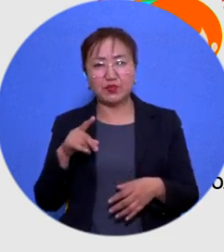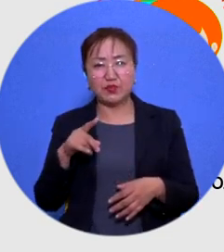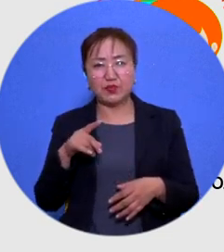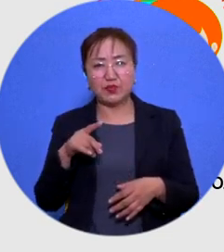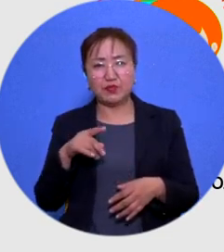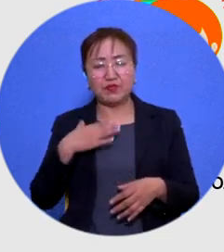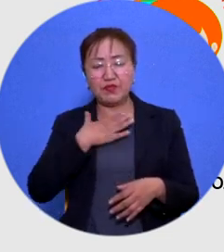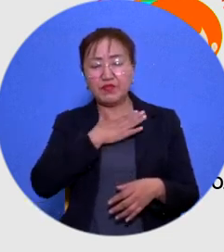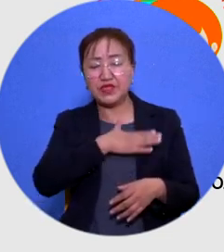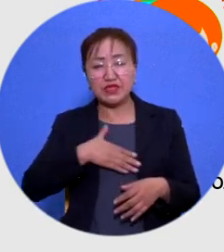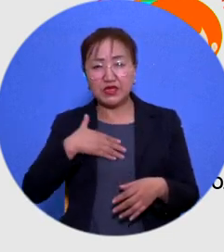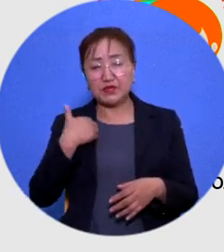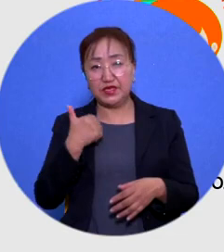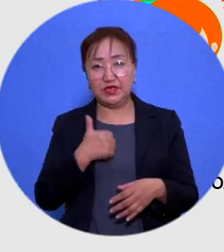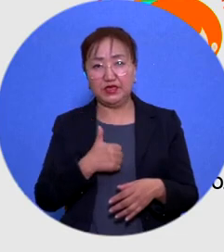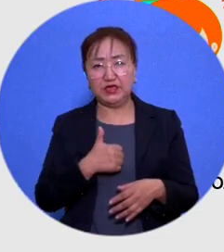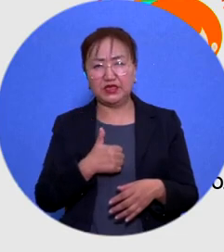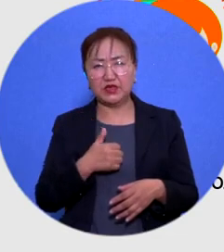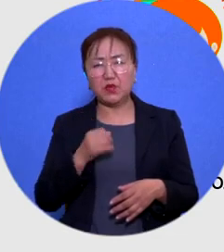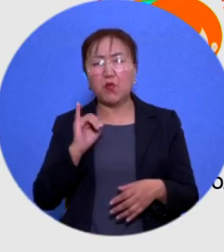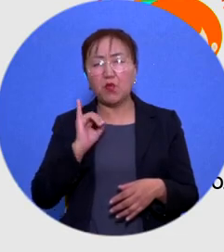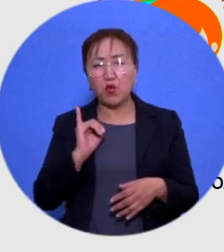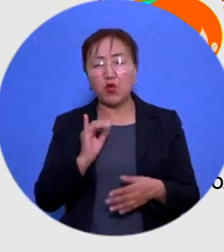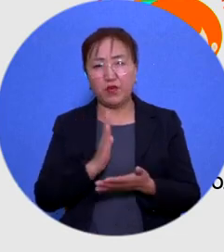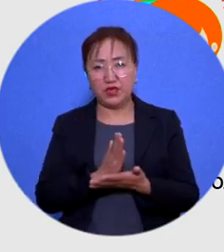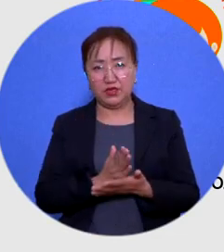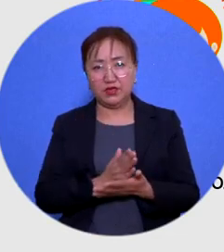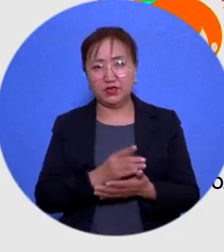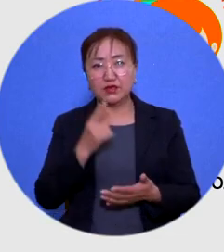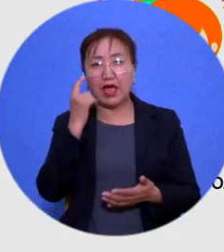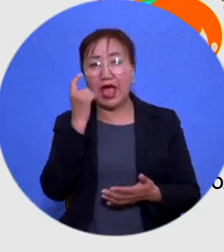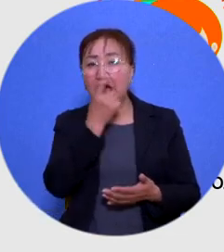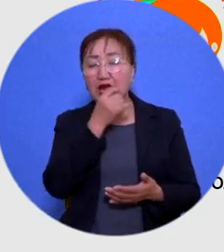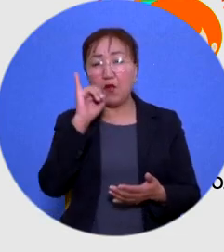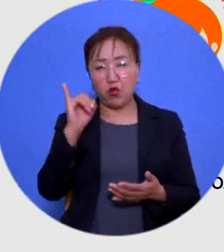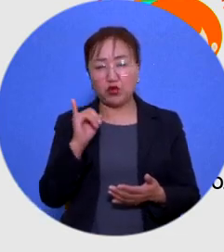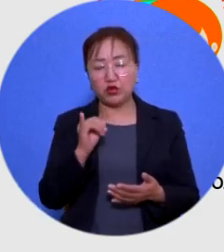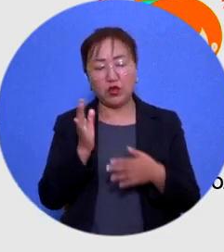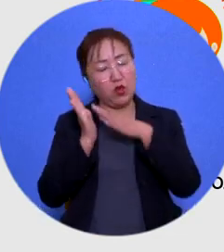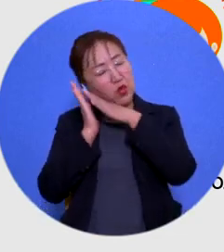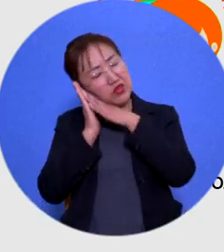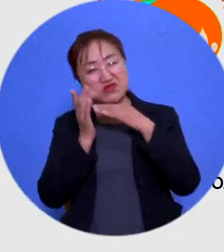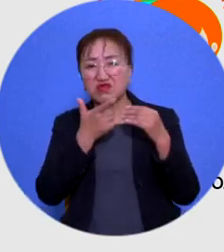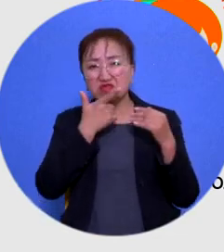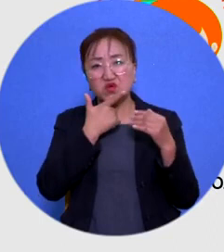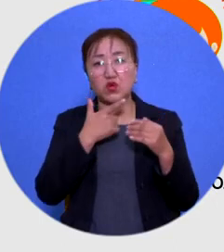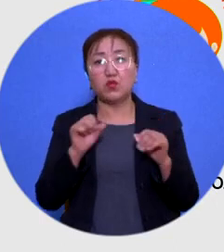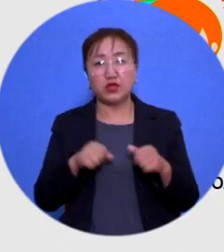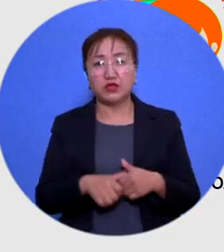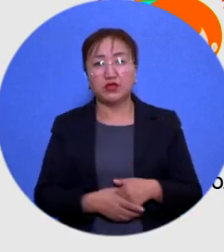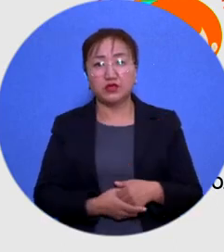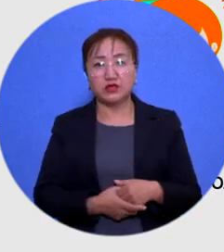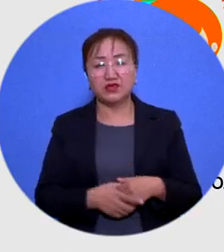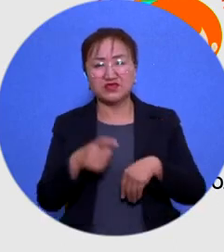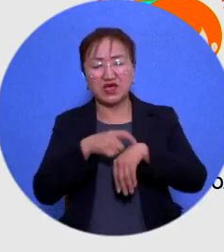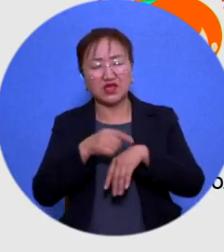ашигласанаар бидний бид ямар сөрөг нөлөө үзүүлэх вэ гэхээр нүдний хараа муудна, нойрны мөчлөг алдагдах. За хүүхдүүд маань өнөөдөр одоо